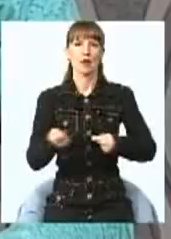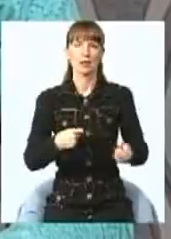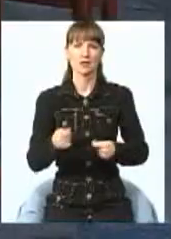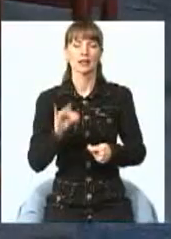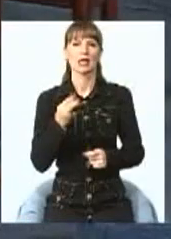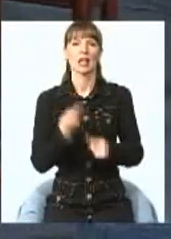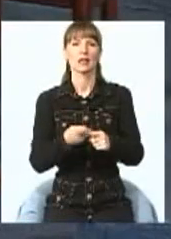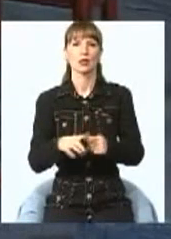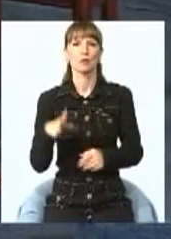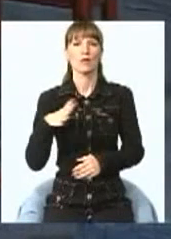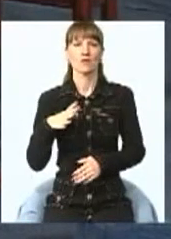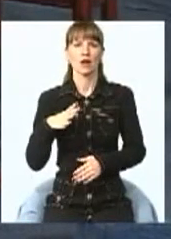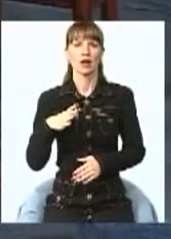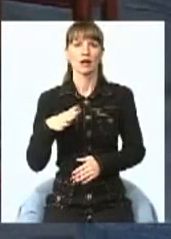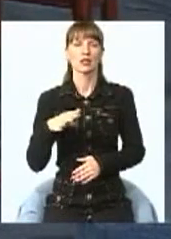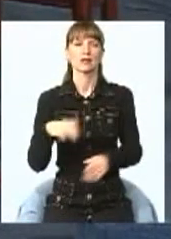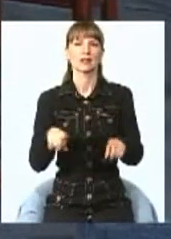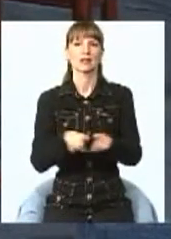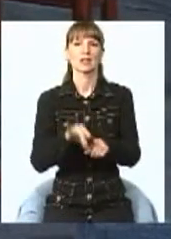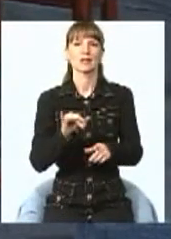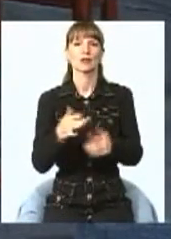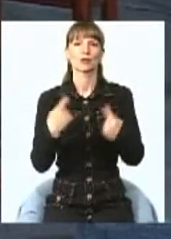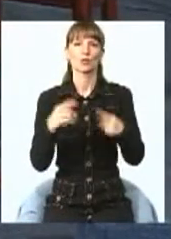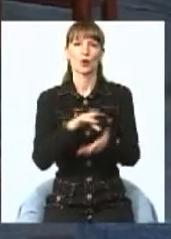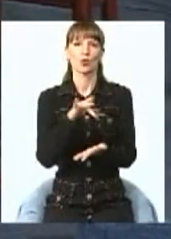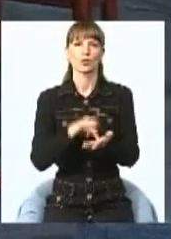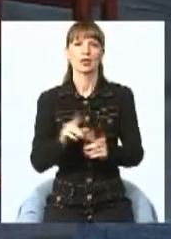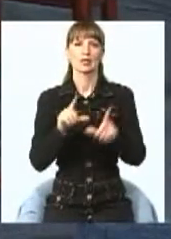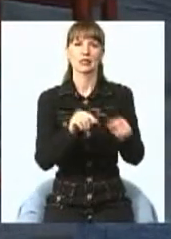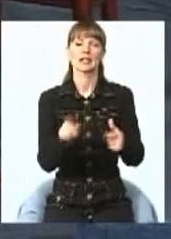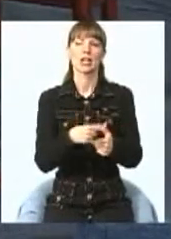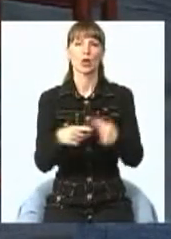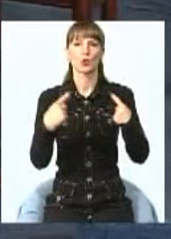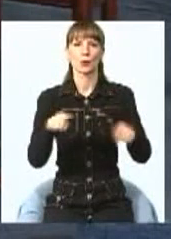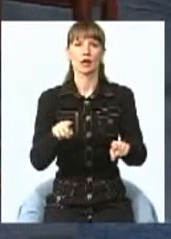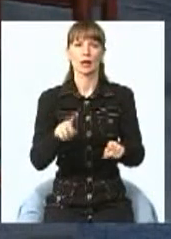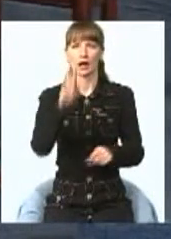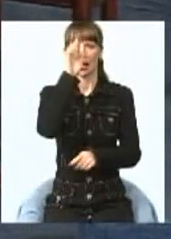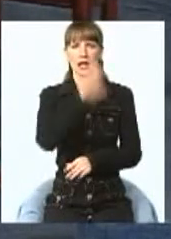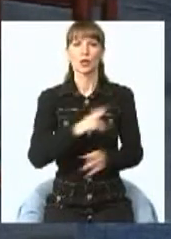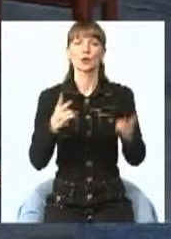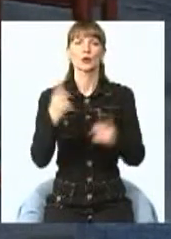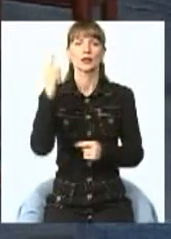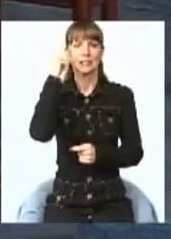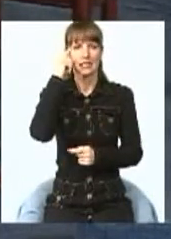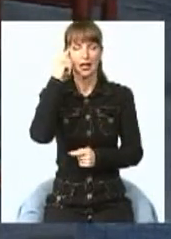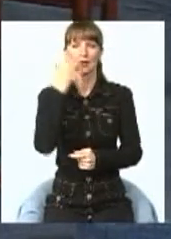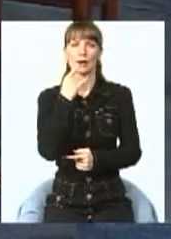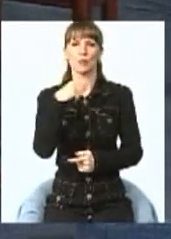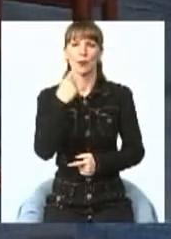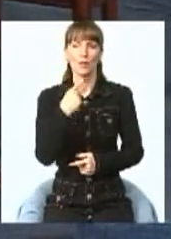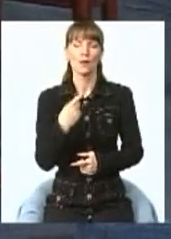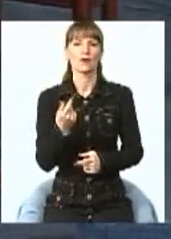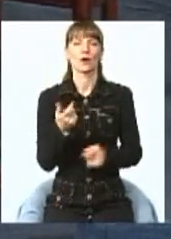це буває навіть і в інші доводиться їм міста їздити, або навіть в інші країни. Тобто знати іноземну мову, куди він буде від'їздити,